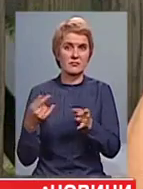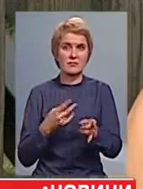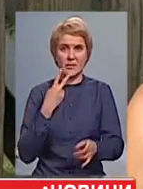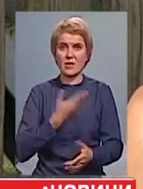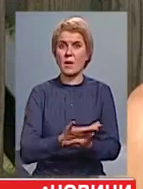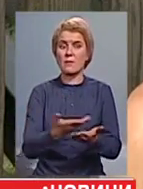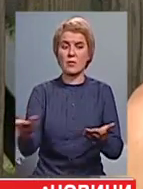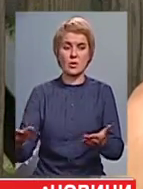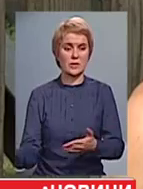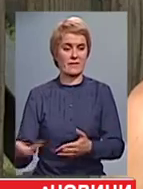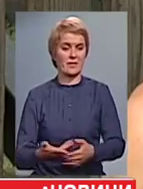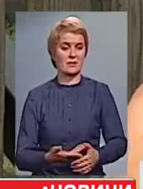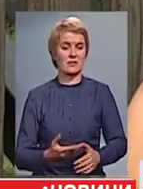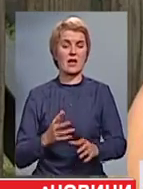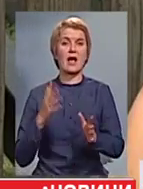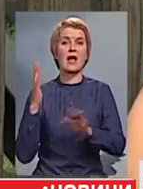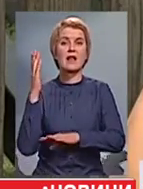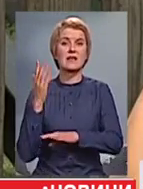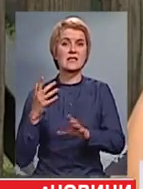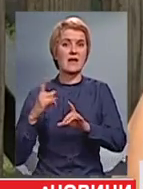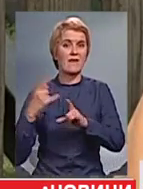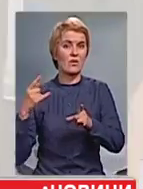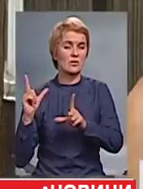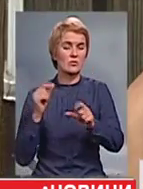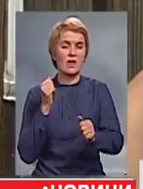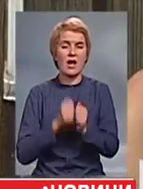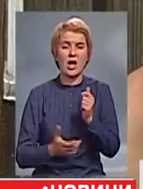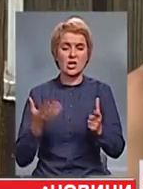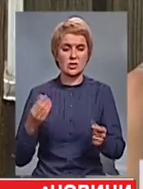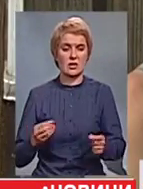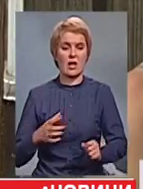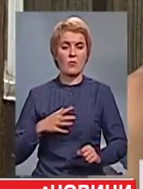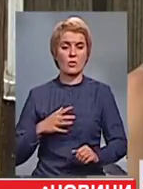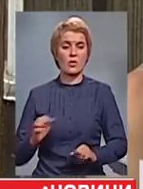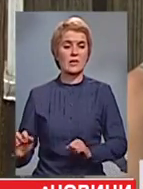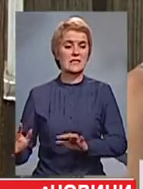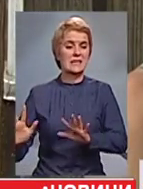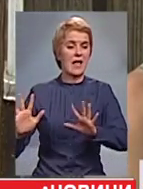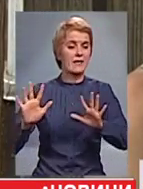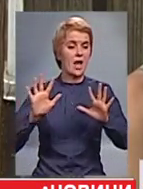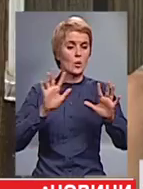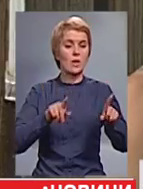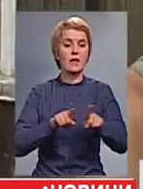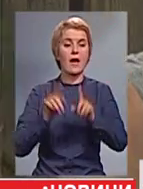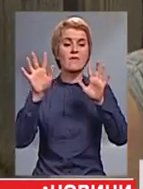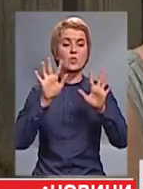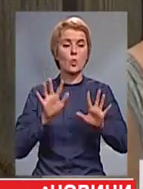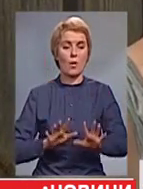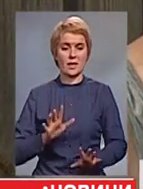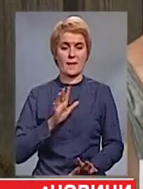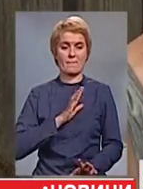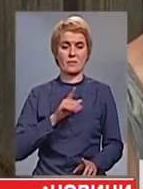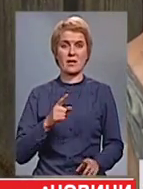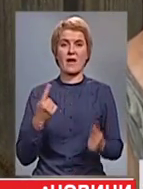вирізані. Це тут кожен день лісовози йдуть, йдуть, йдуть, йдуть. Кожен день. Воно затягнуто було отак, у ту сторону, наче в тумані було. Там, де